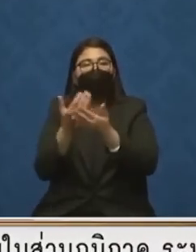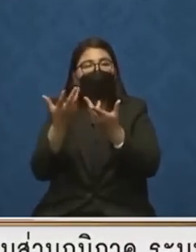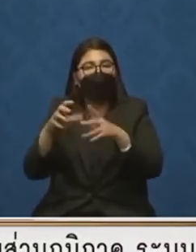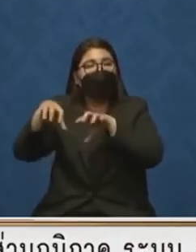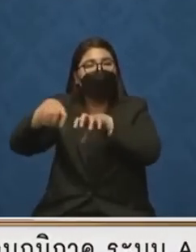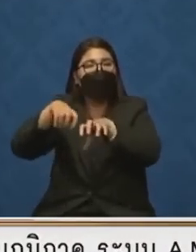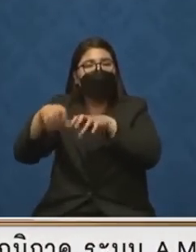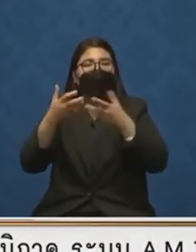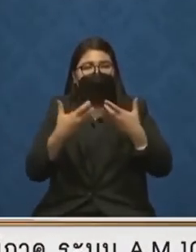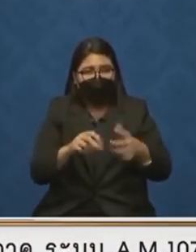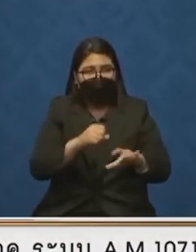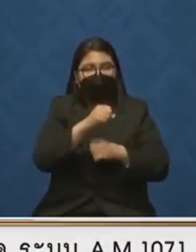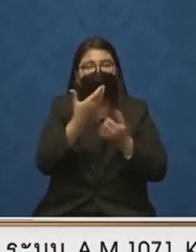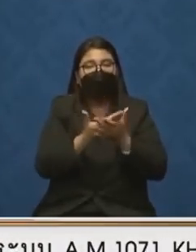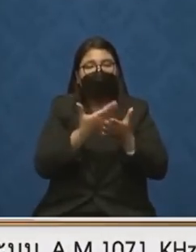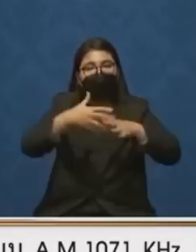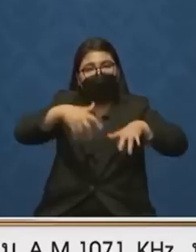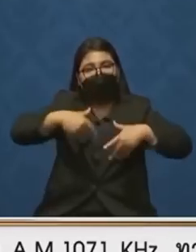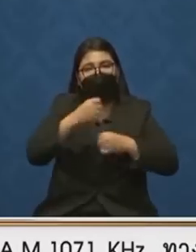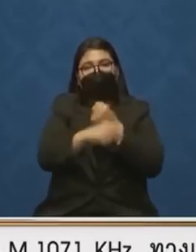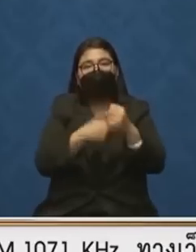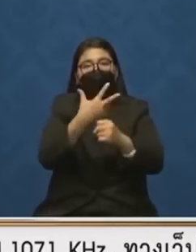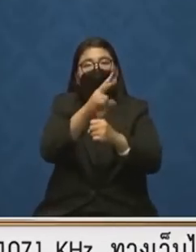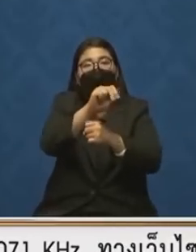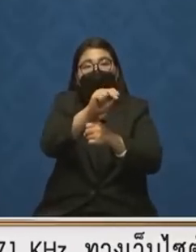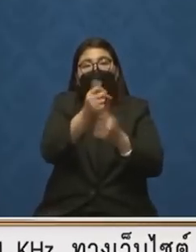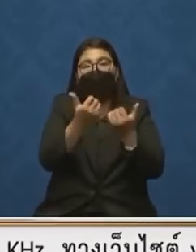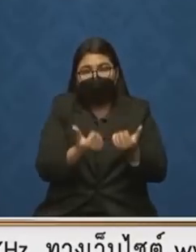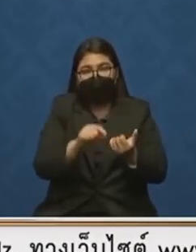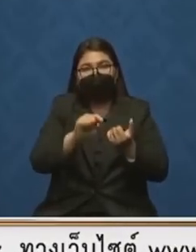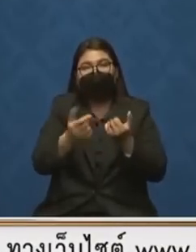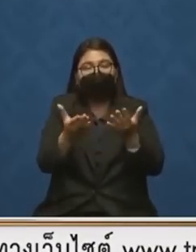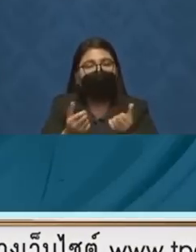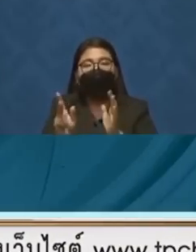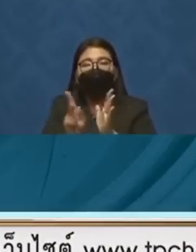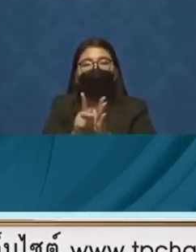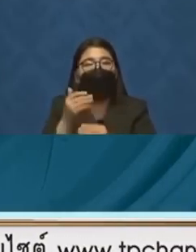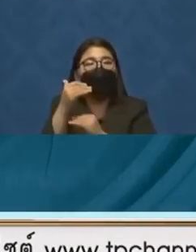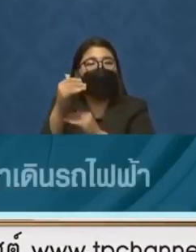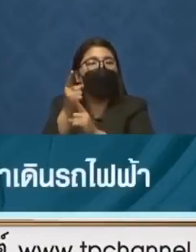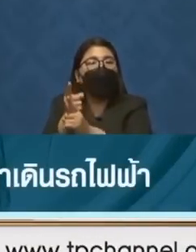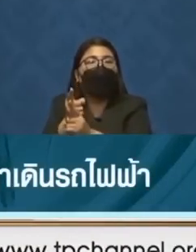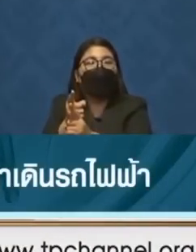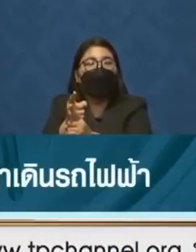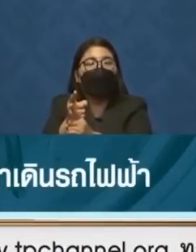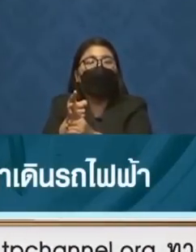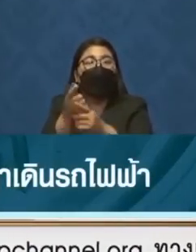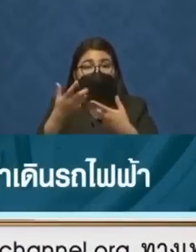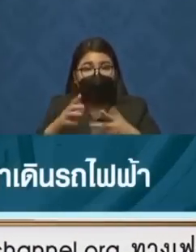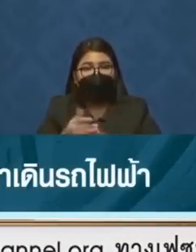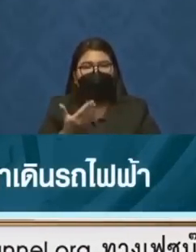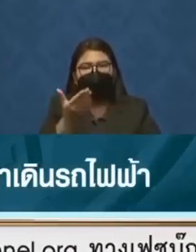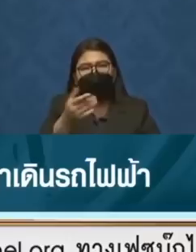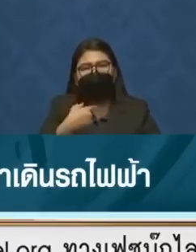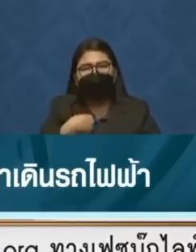มาตอบกระทู้สดต่อที่ประชุมสภามาเรื่องนี้พลเอกอนุพงษ์และครม.ไม่มีอำนาจที่จะตัดสินใจต้องให้ผู้ว่า